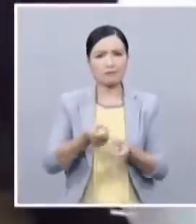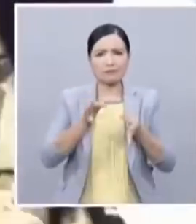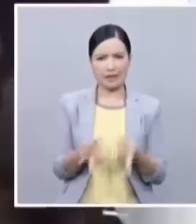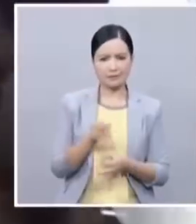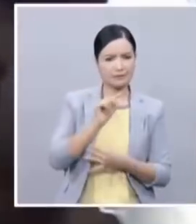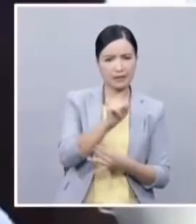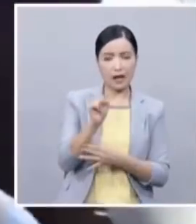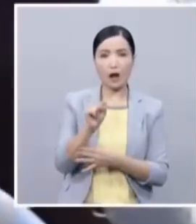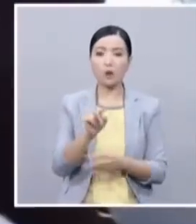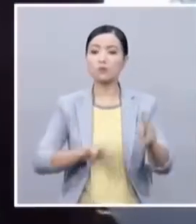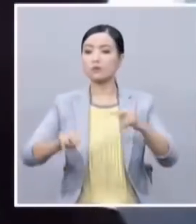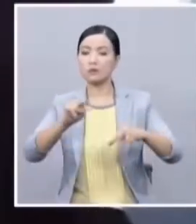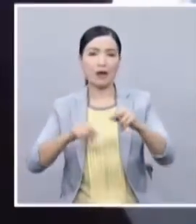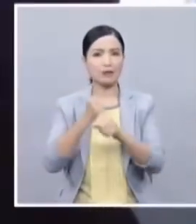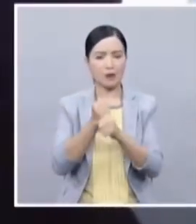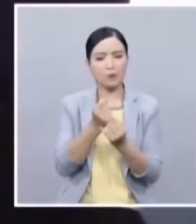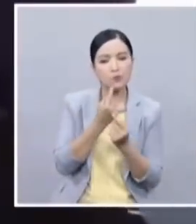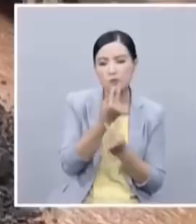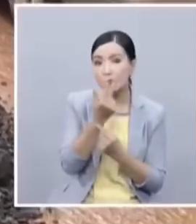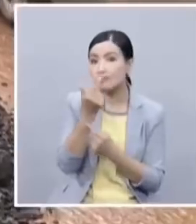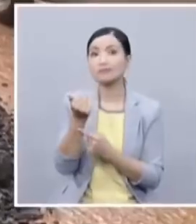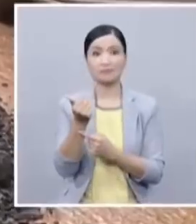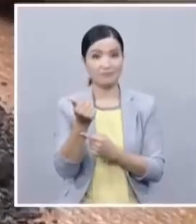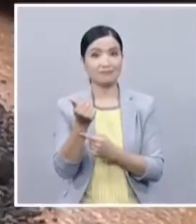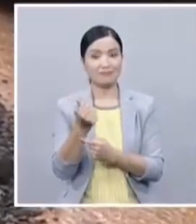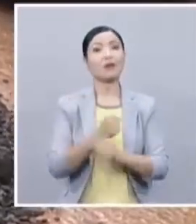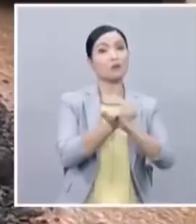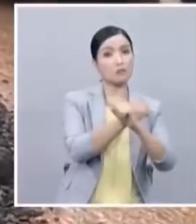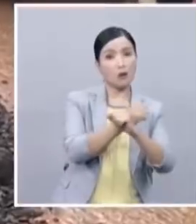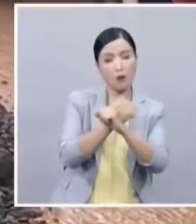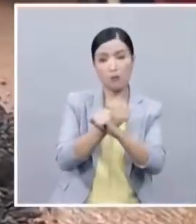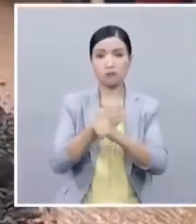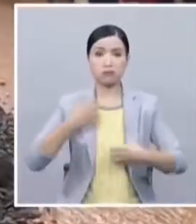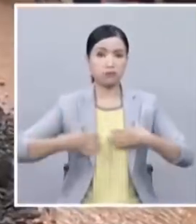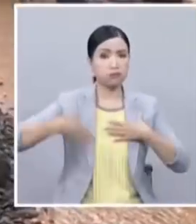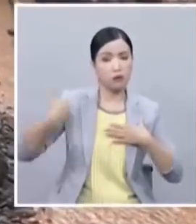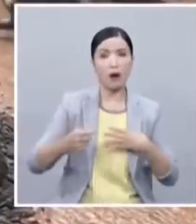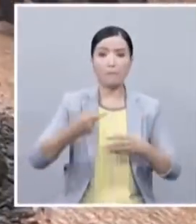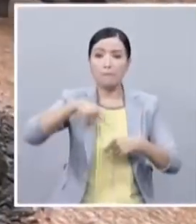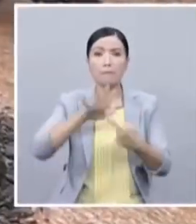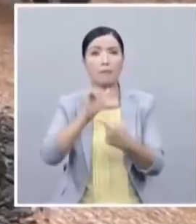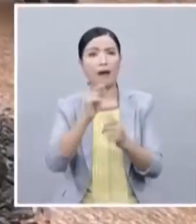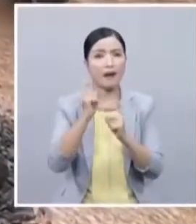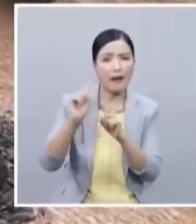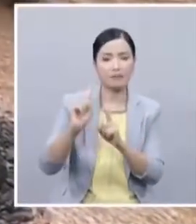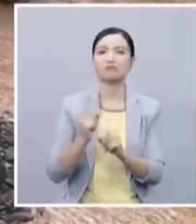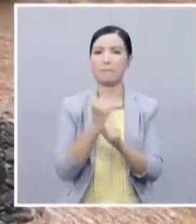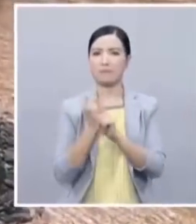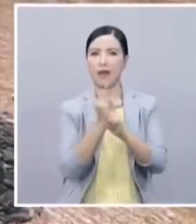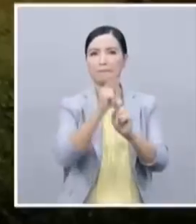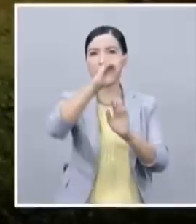ใจและกำกับดูแลการทำงานในภาพรวมอย่างใกล้ชิดให้การป้องกันบรรเทาสาธารณภัยไปตามแผนการ